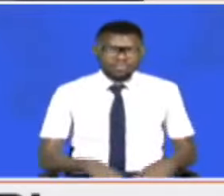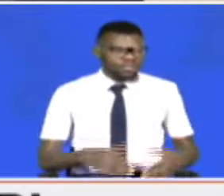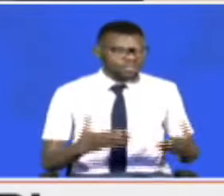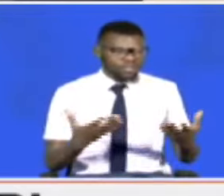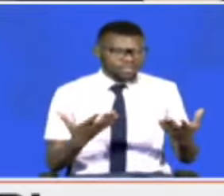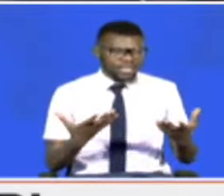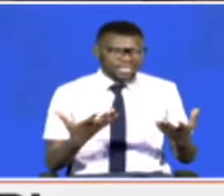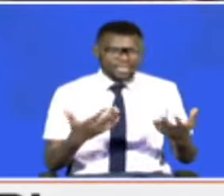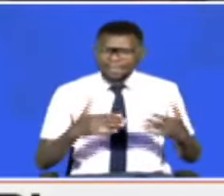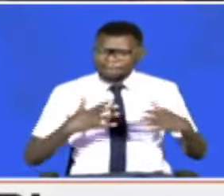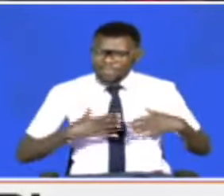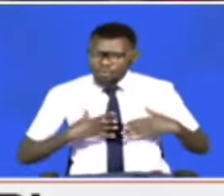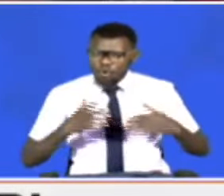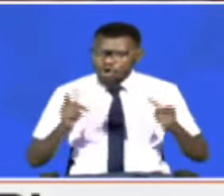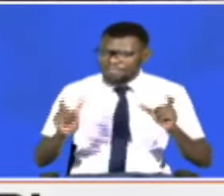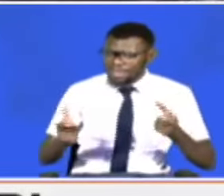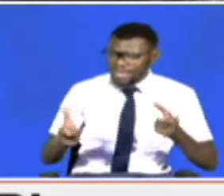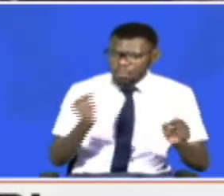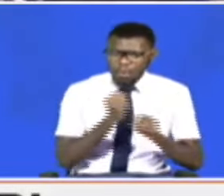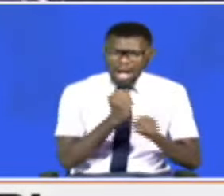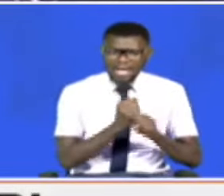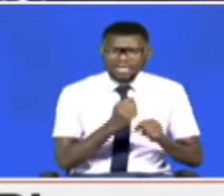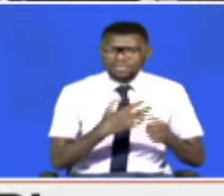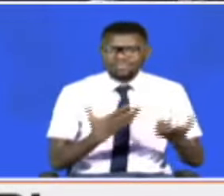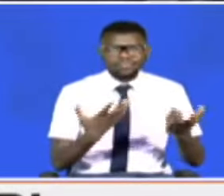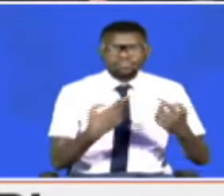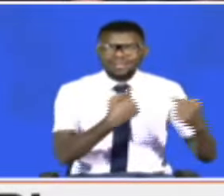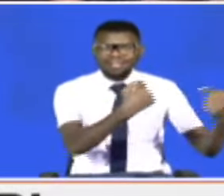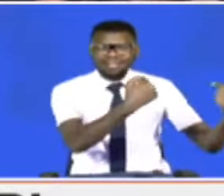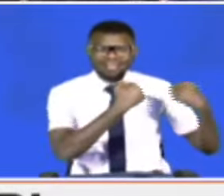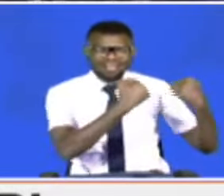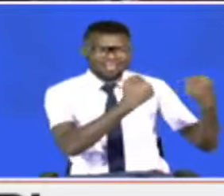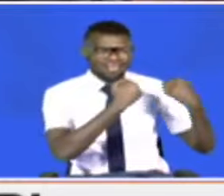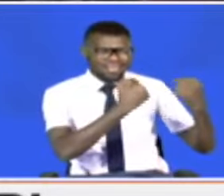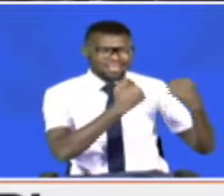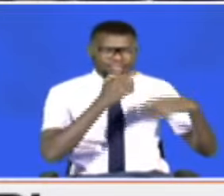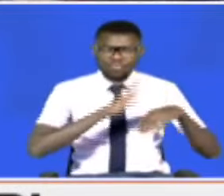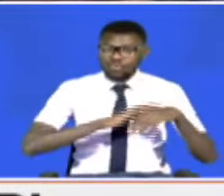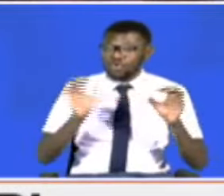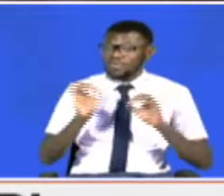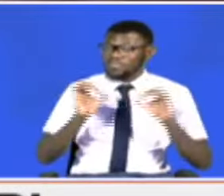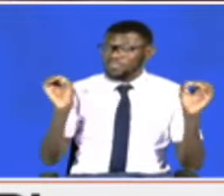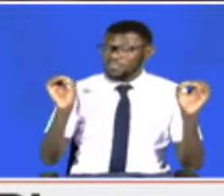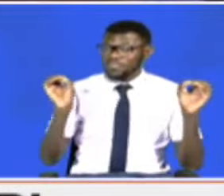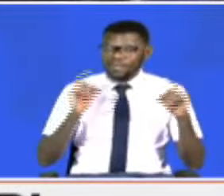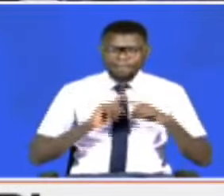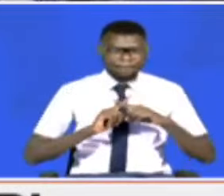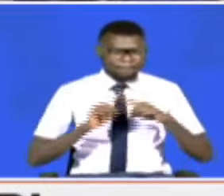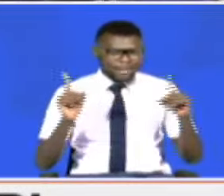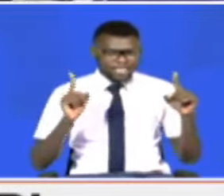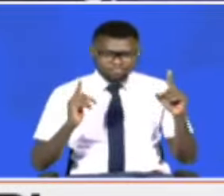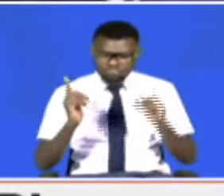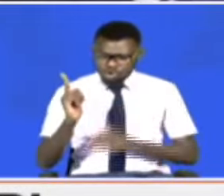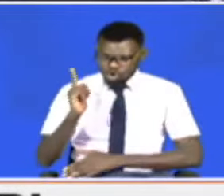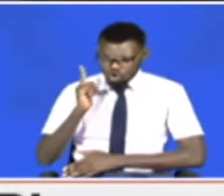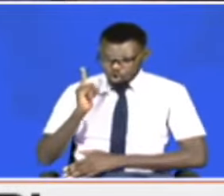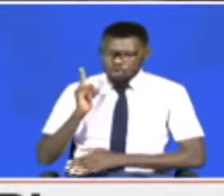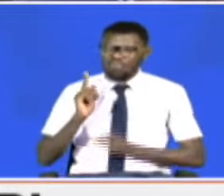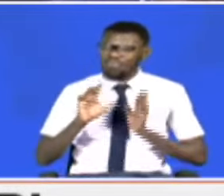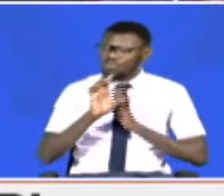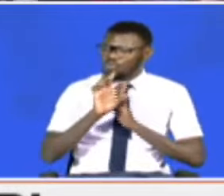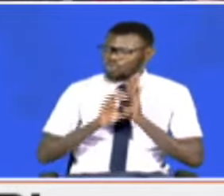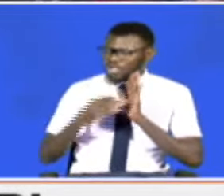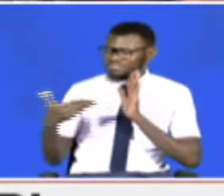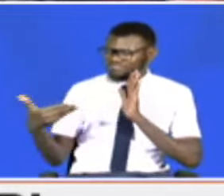katika wanahabari ama vile vile kwa vyombo vya habari havina msingi. Kwa hivyo, kwa sababu kuna taratibu ambazo zimewekwa katika sheria ama kwenye katiba,